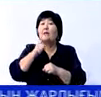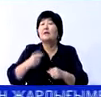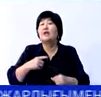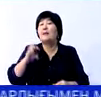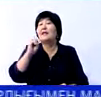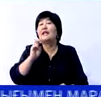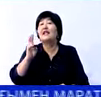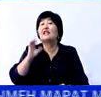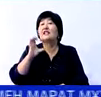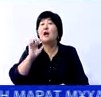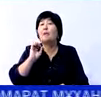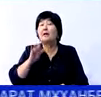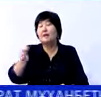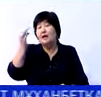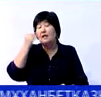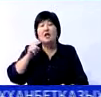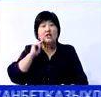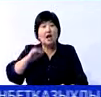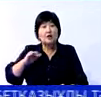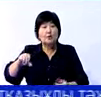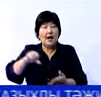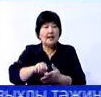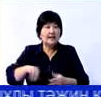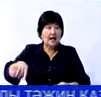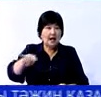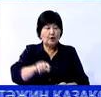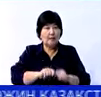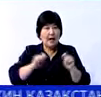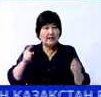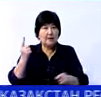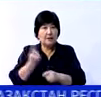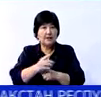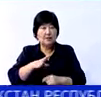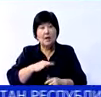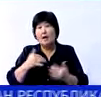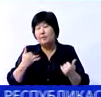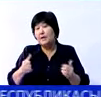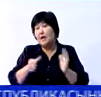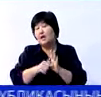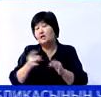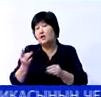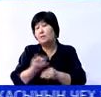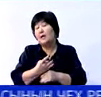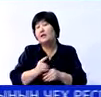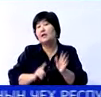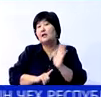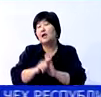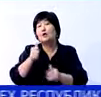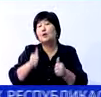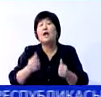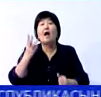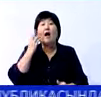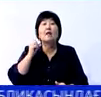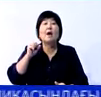Ерлан Нысанбаевты еске алуға арналған жасөспірімдер арасында республикалық ашық біріншілік болды. Биыл 6-шы мәрте жалау желбіреген турнирге